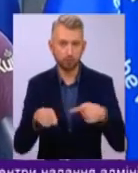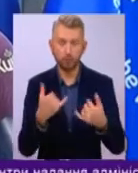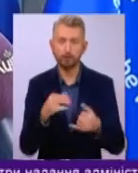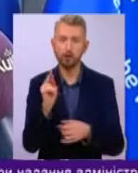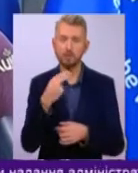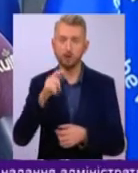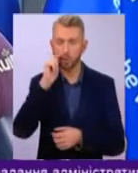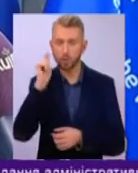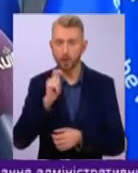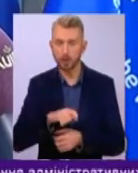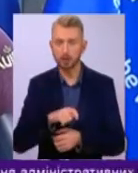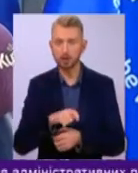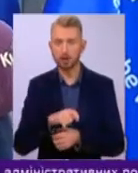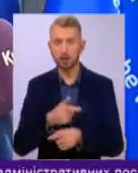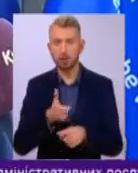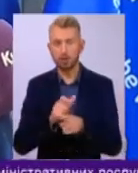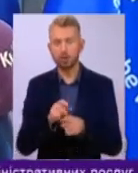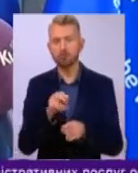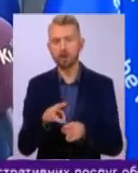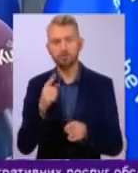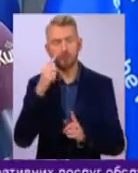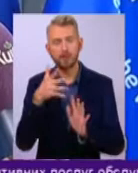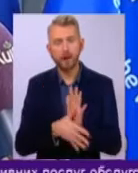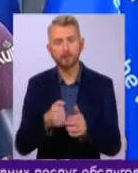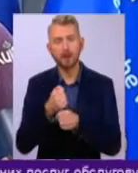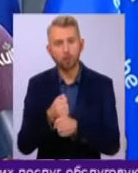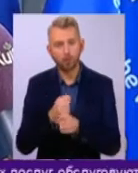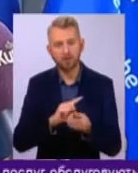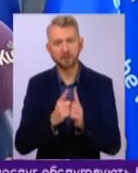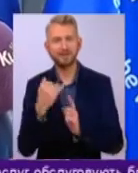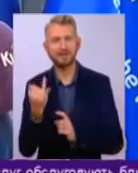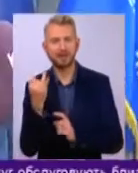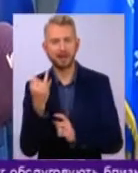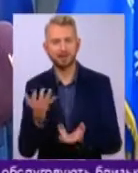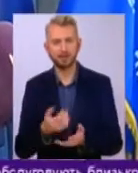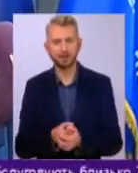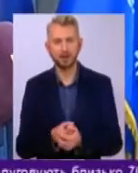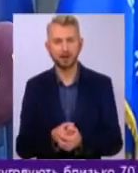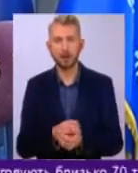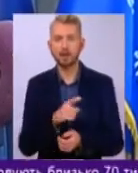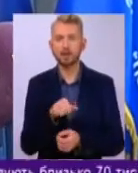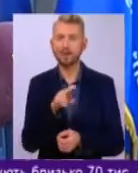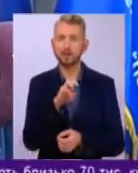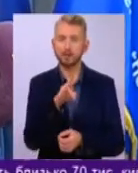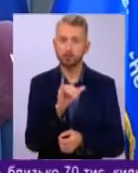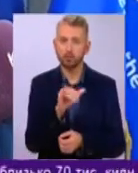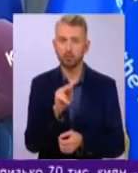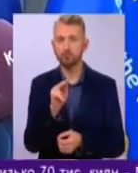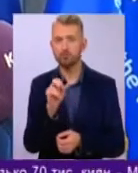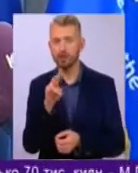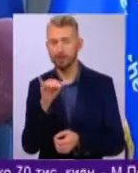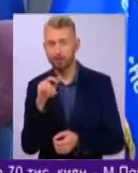чемпіонат України більш ніж зрозумілий, а Куба становиться цікавіше. Інтрига накаляється. За Дісну Чернігова, я так розумію, Олєнник